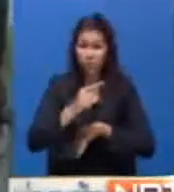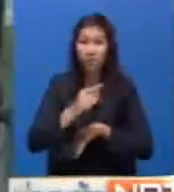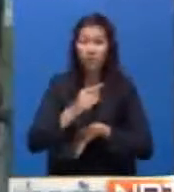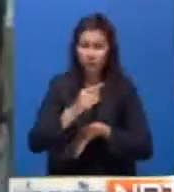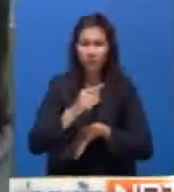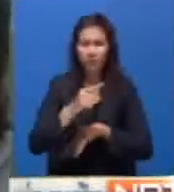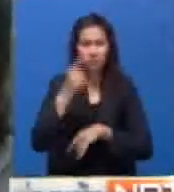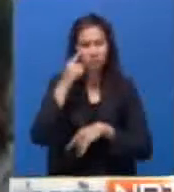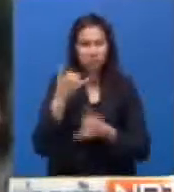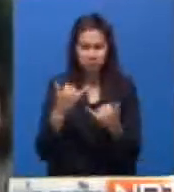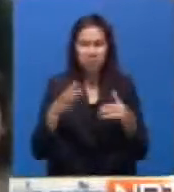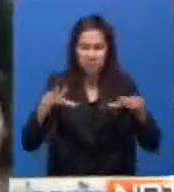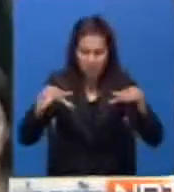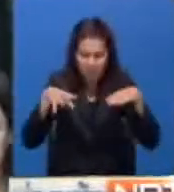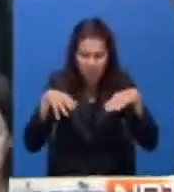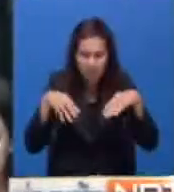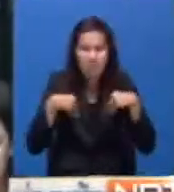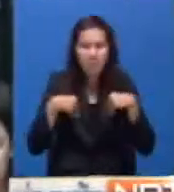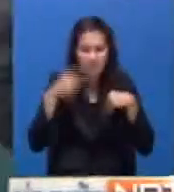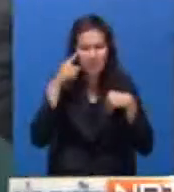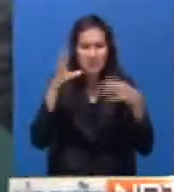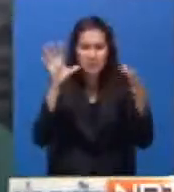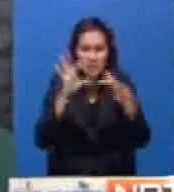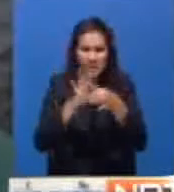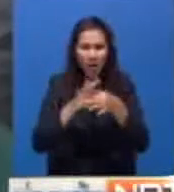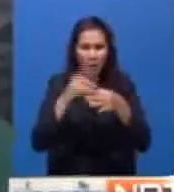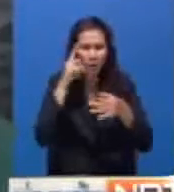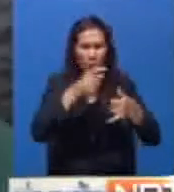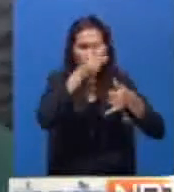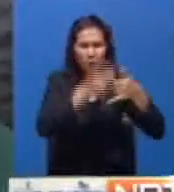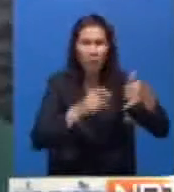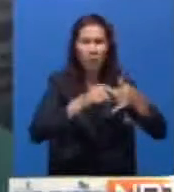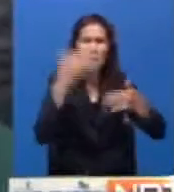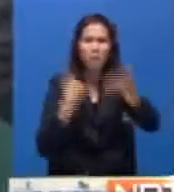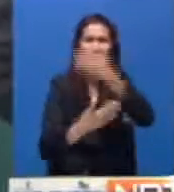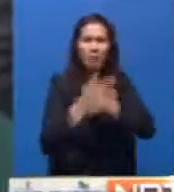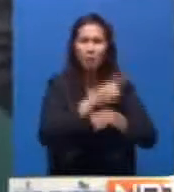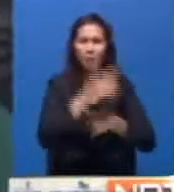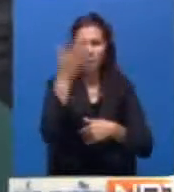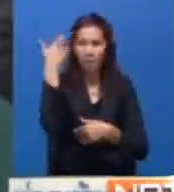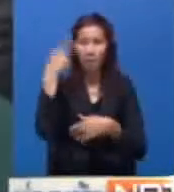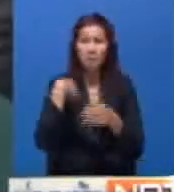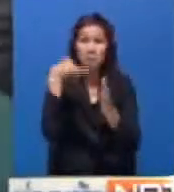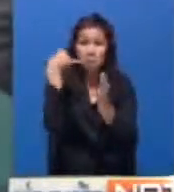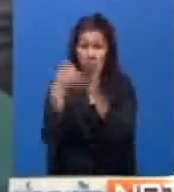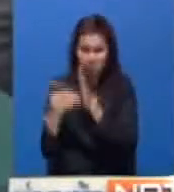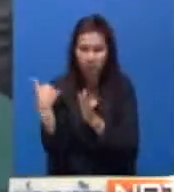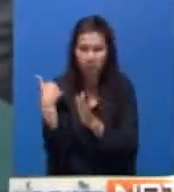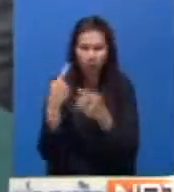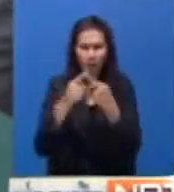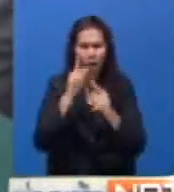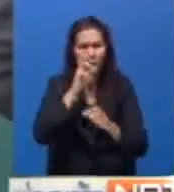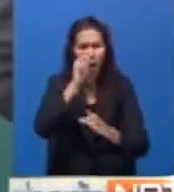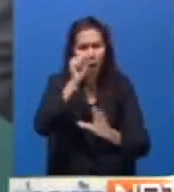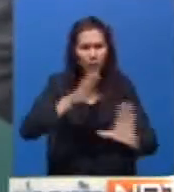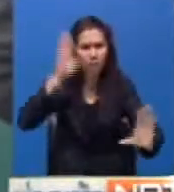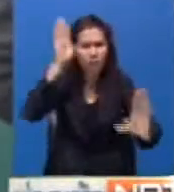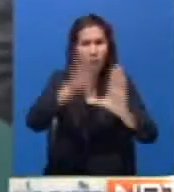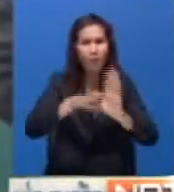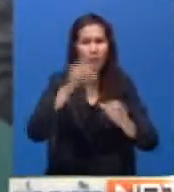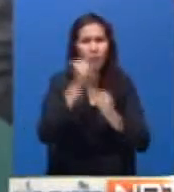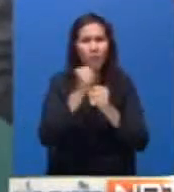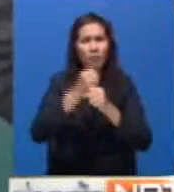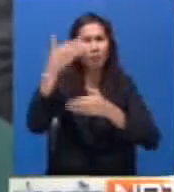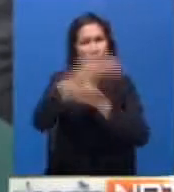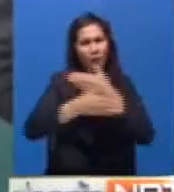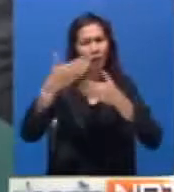ทยยอมรับถึงความคลาดเคลื่อนของข้อมูลนายวันชัยซึ่งมีประวัติคดีอาญาแต่กลับสอบบรรจุมาเป็นพนักงานลูกจ้างของ